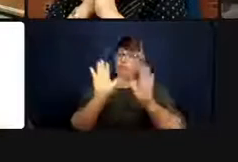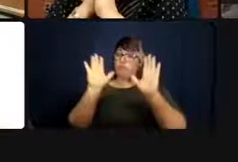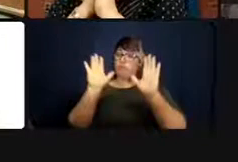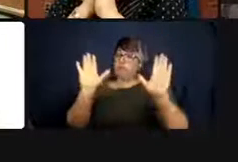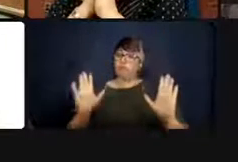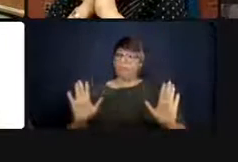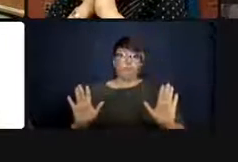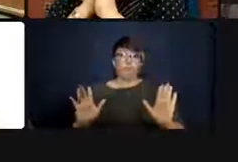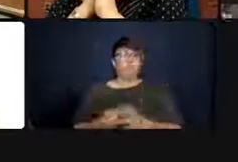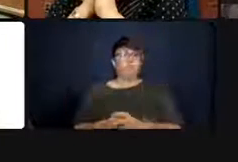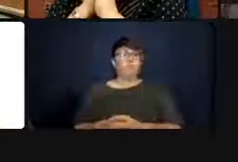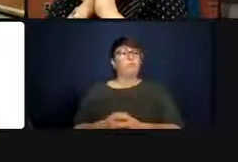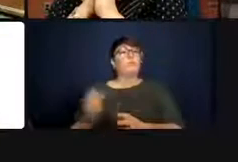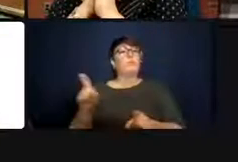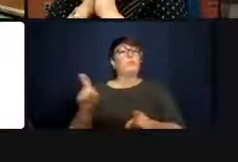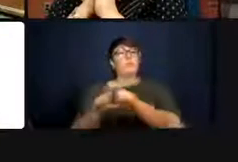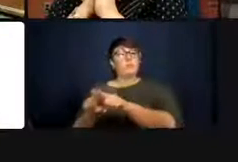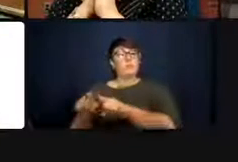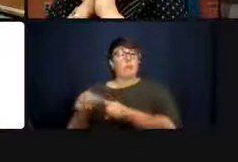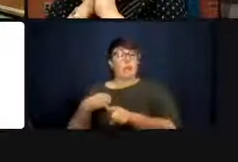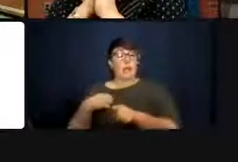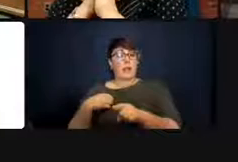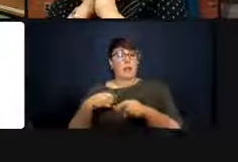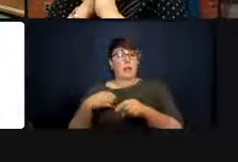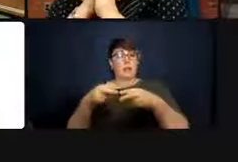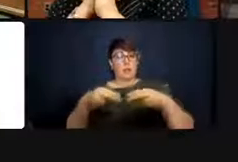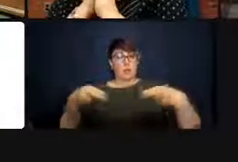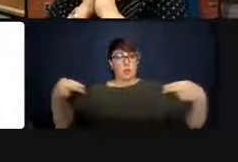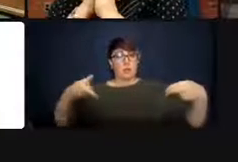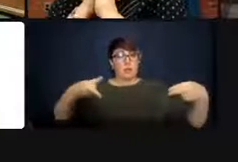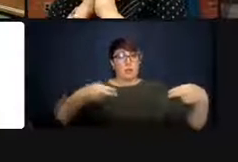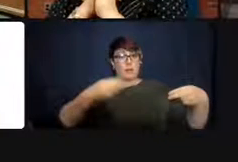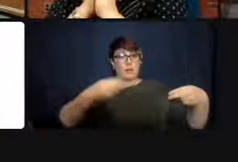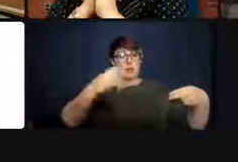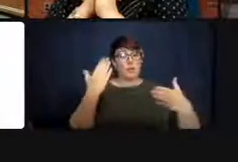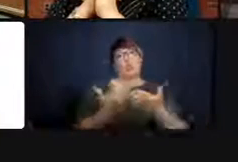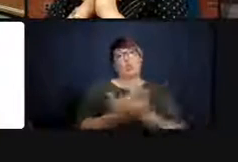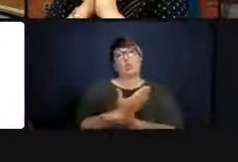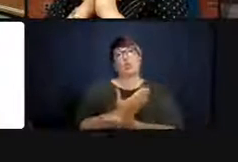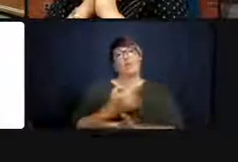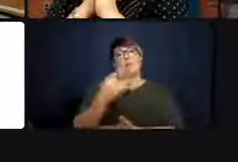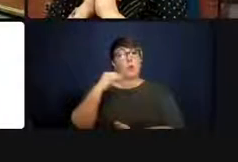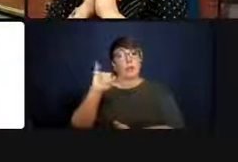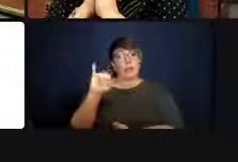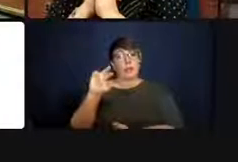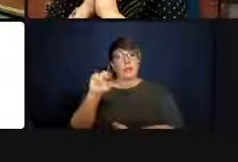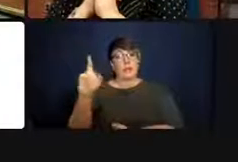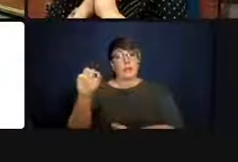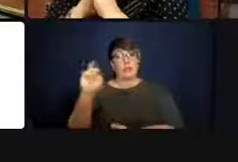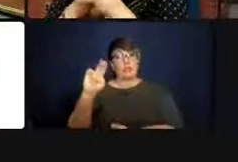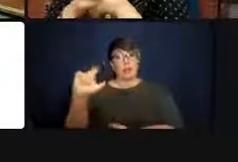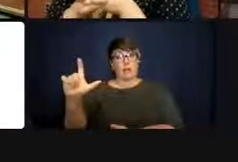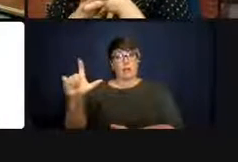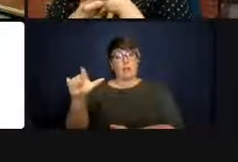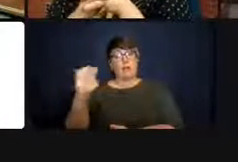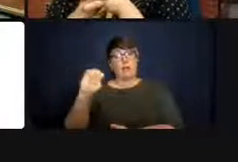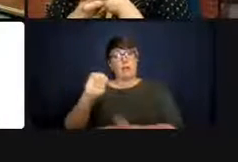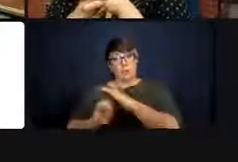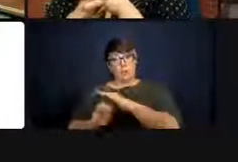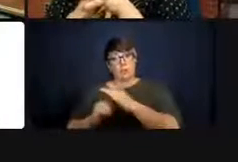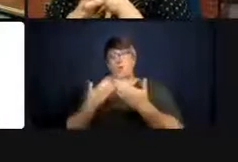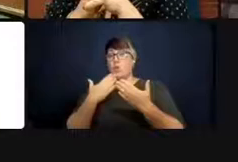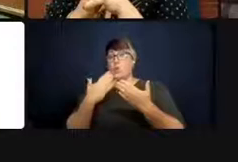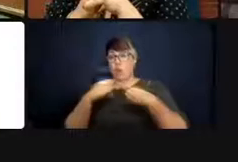هؤلاء الذين عملوا في اليوم الأول من المدارس، وبلا شك نحن نشكر أيضا مدرسة